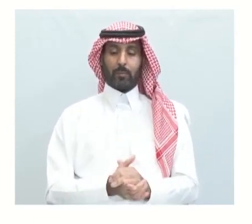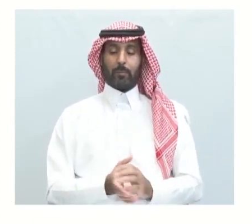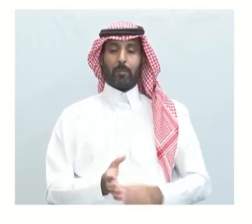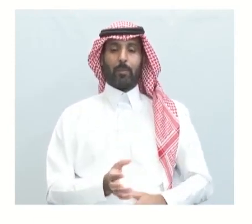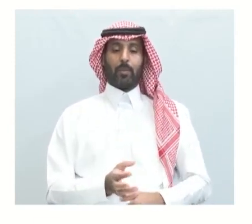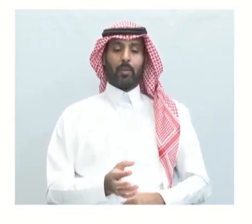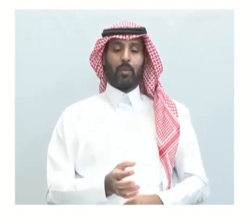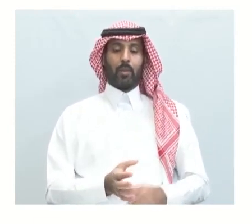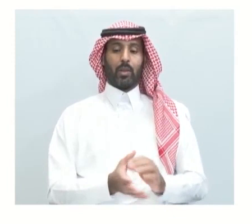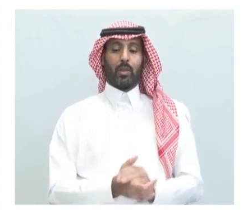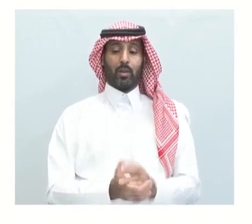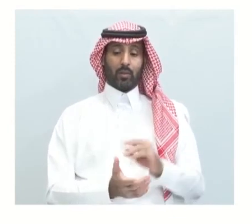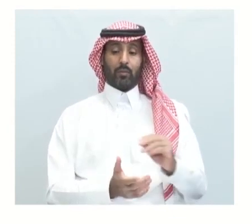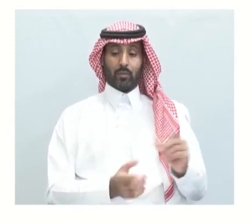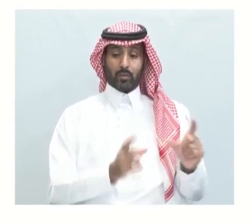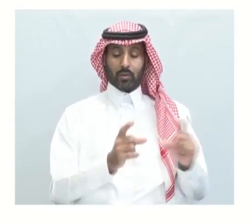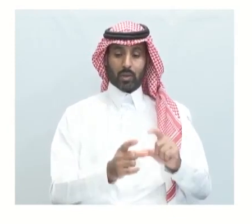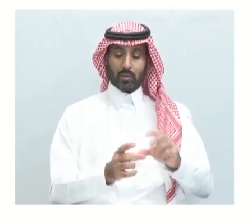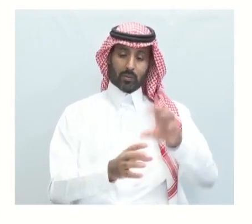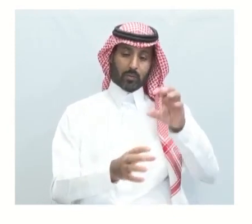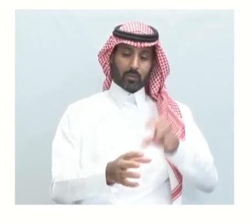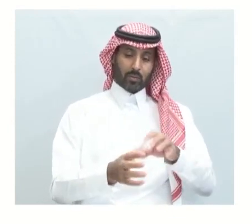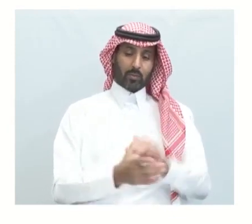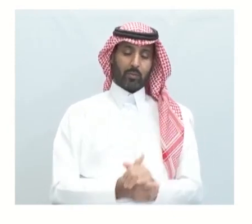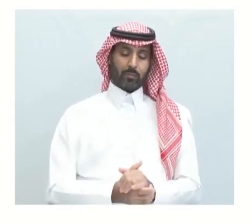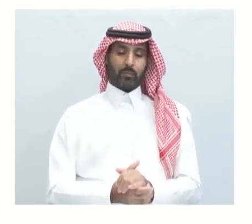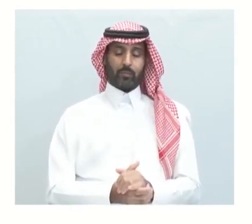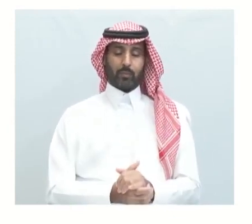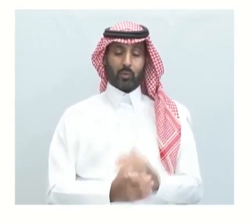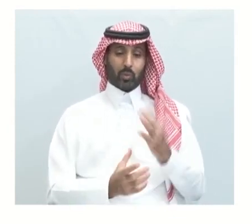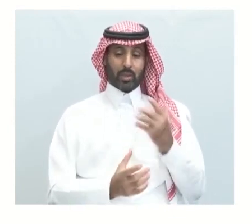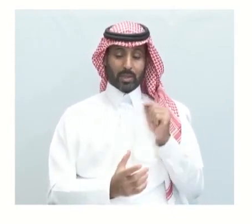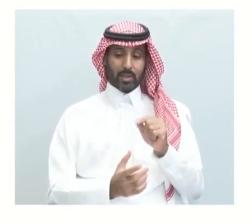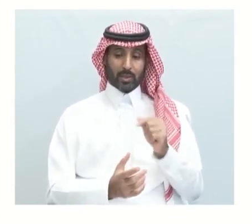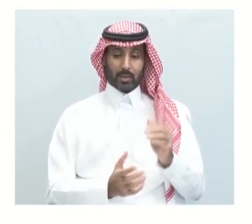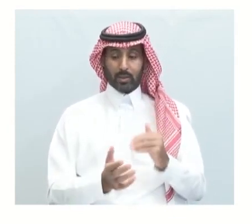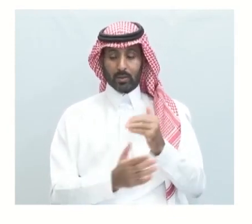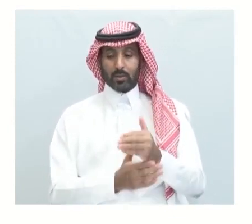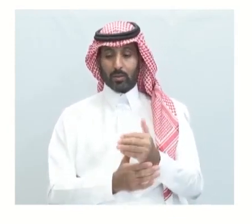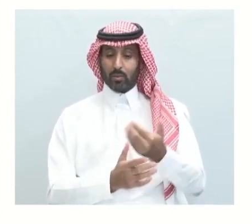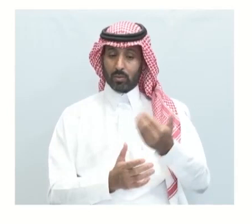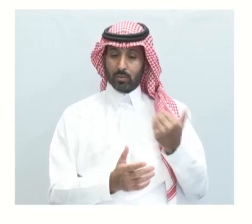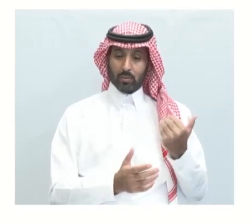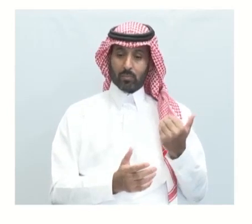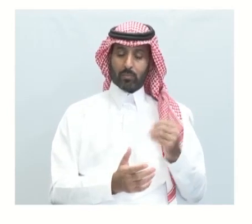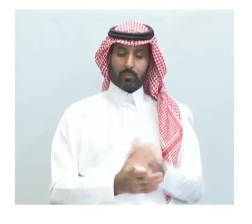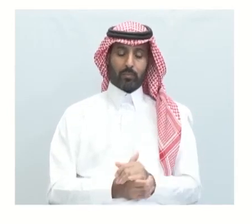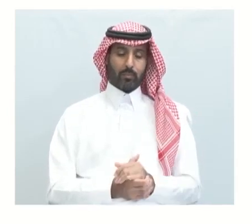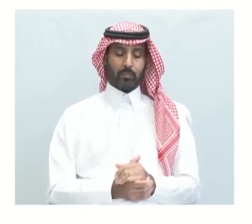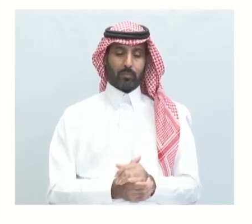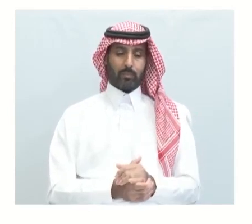في نفس السابق فيما نفس مكان السابق وهذا هو تساوي بريف السابق ضد